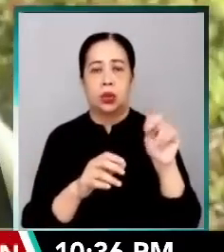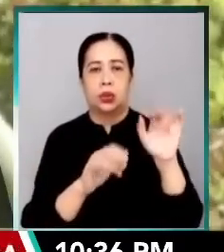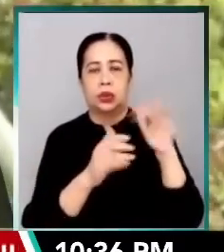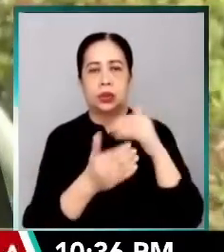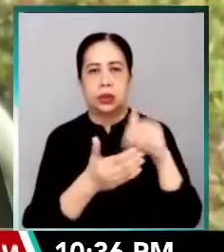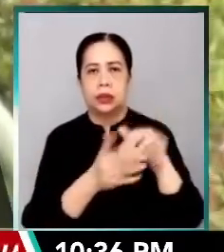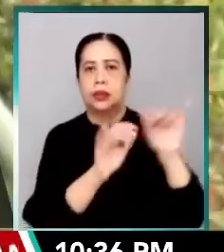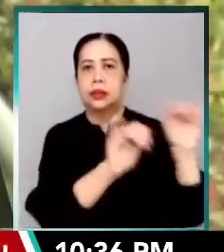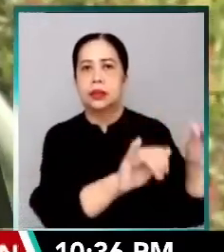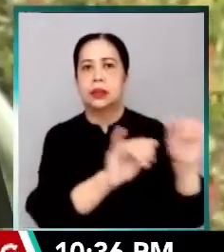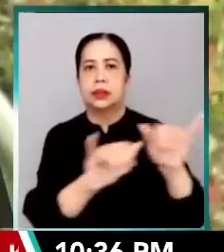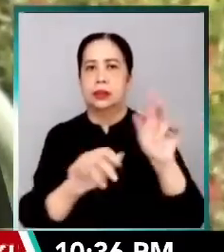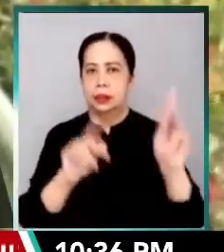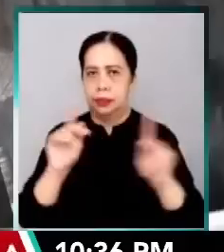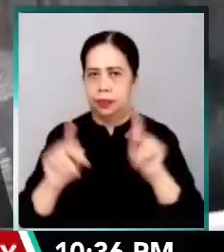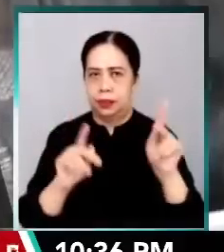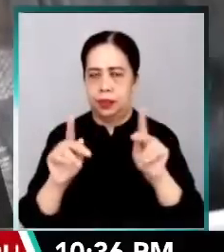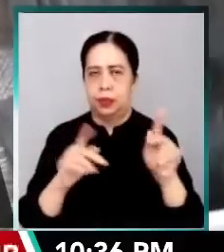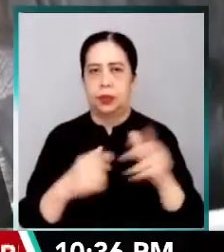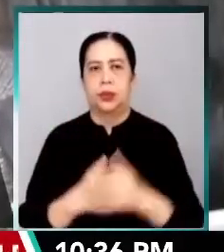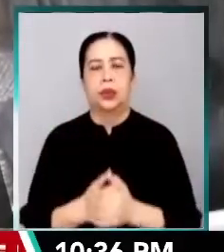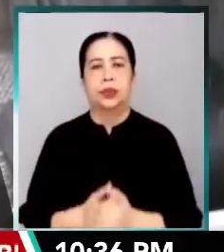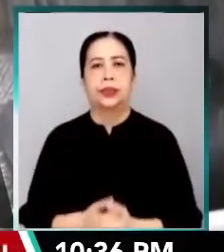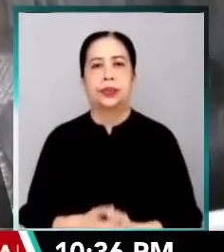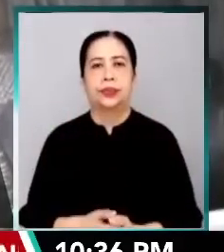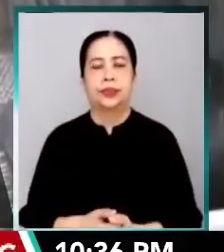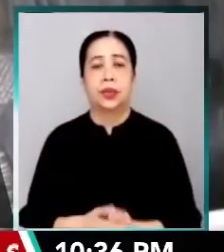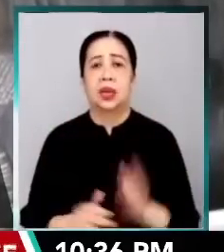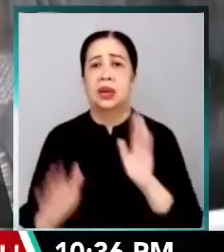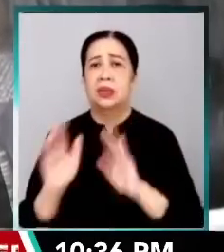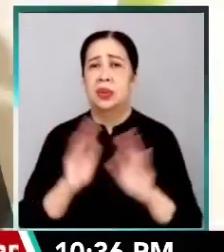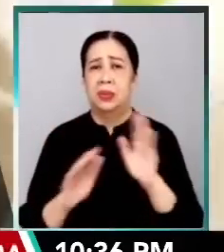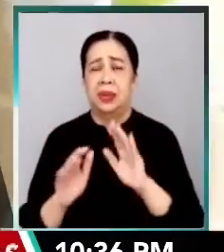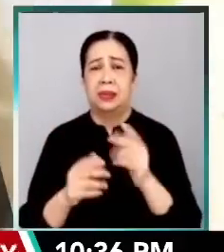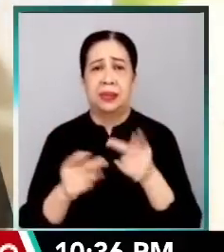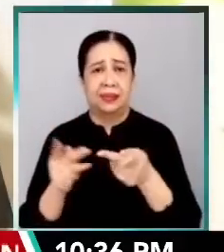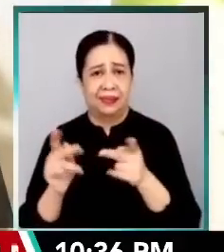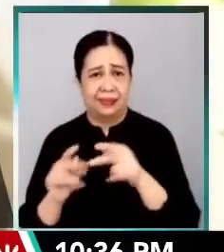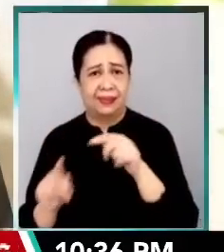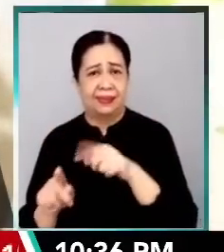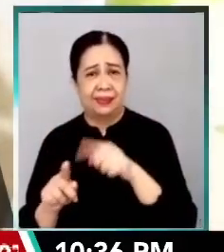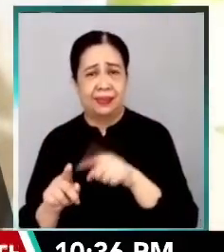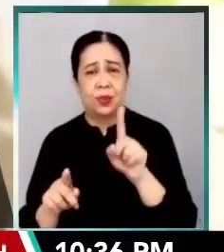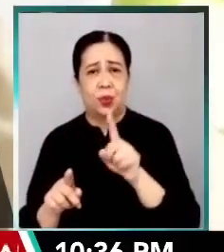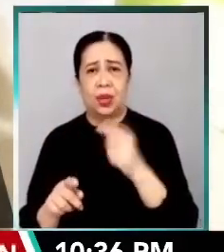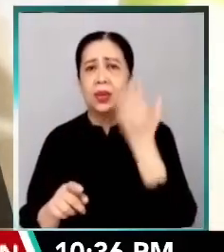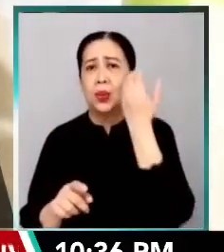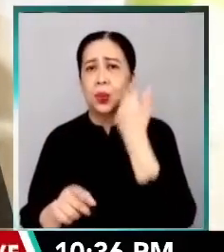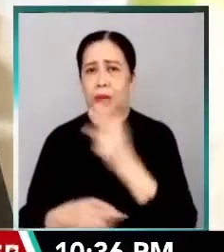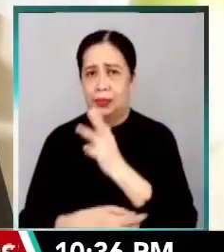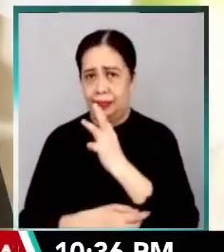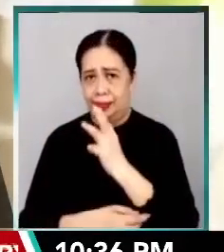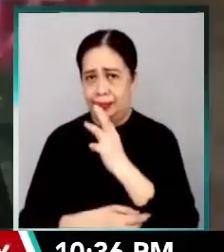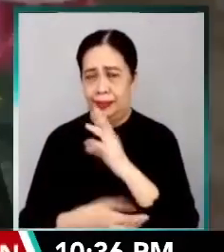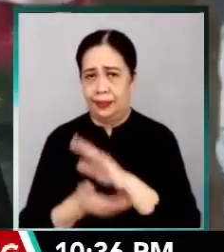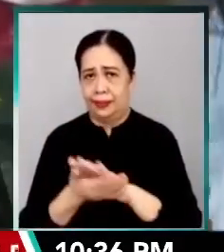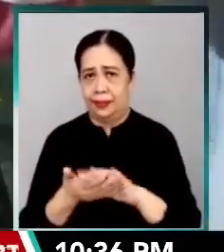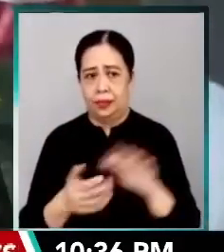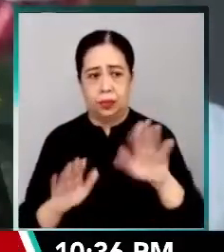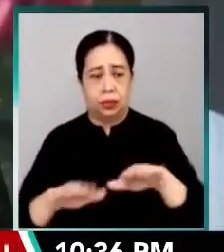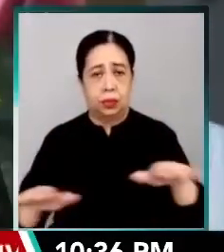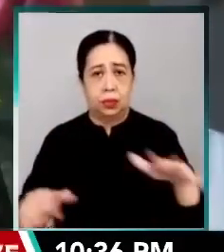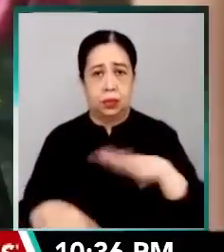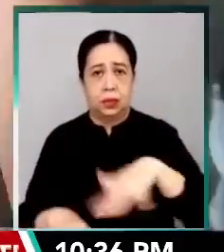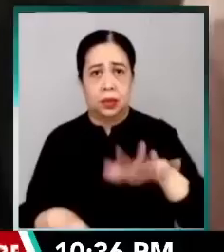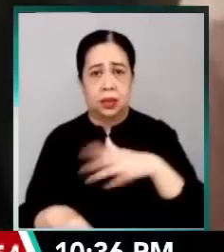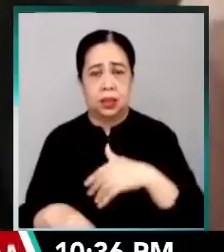ang mga residenteng inilikas. Problema sa ilang evacuation center ang supply ng malinis na tubig. Yung mga bata, lagi